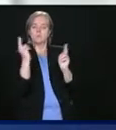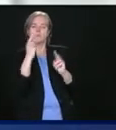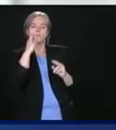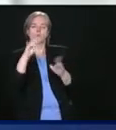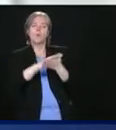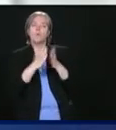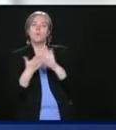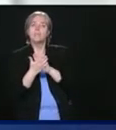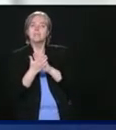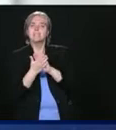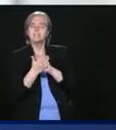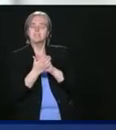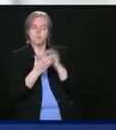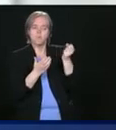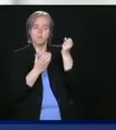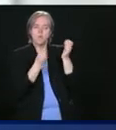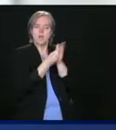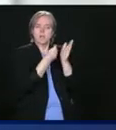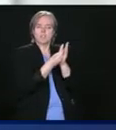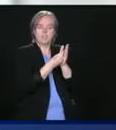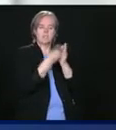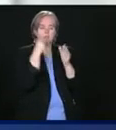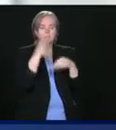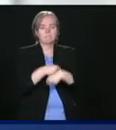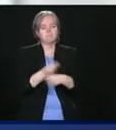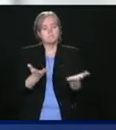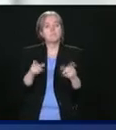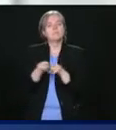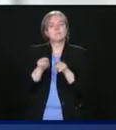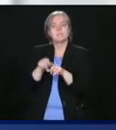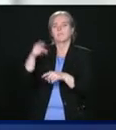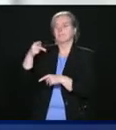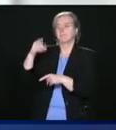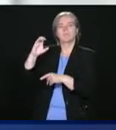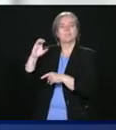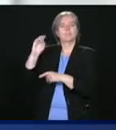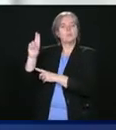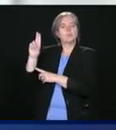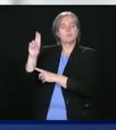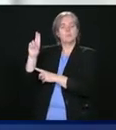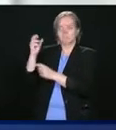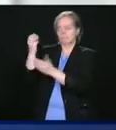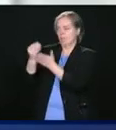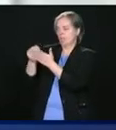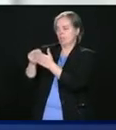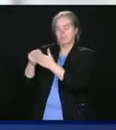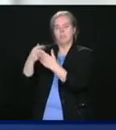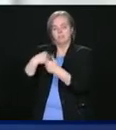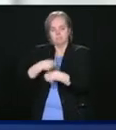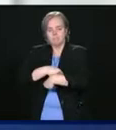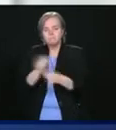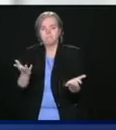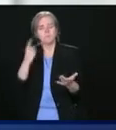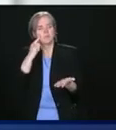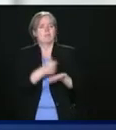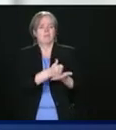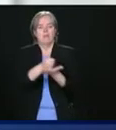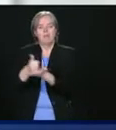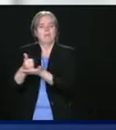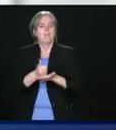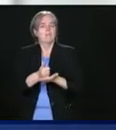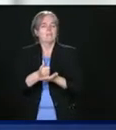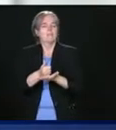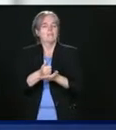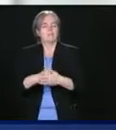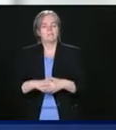le prêt d'urgence, le compte d'urgence ou encore la subvention salariale, la prestation d'urgence. On se concentre pour vous aider. Les